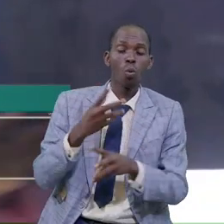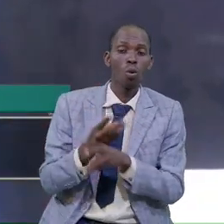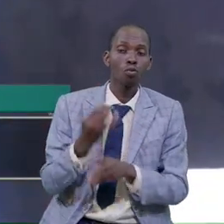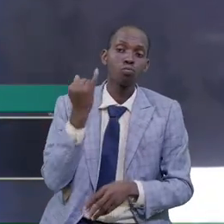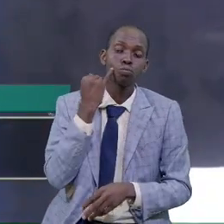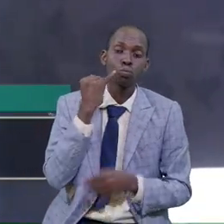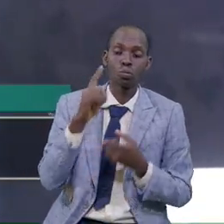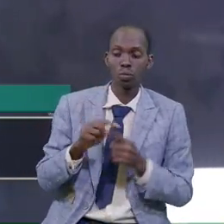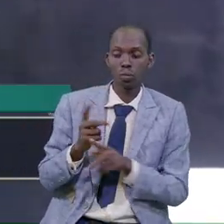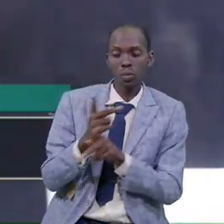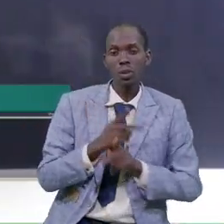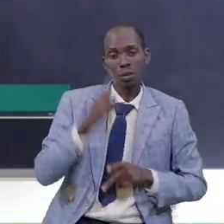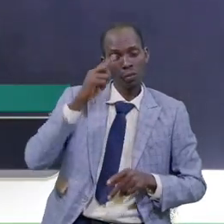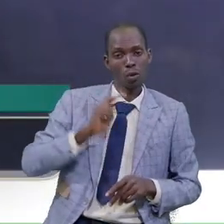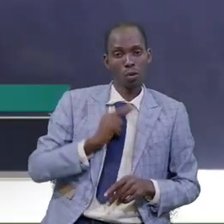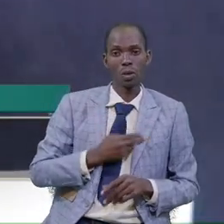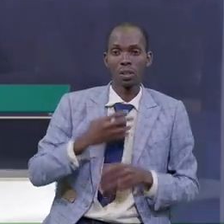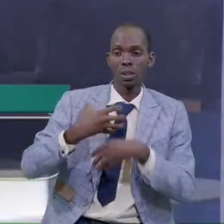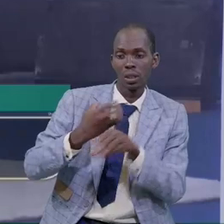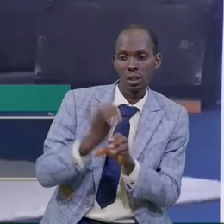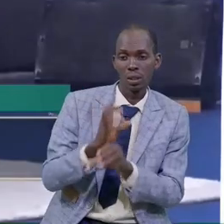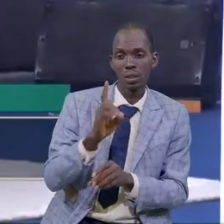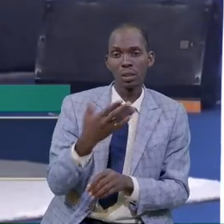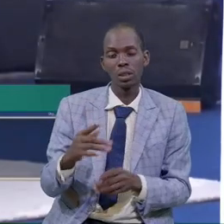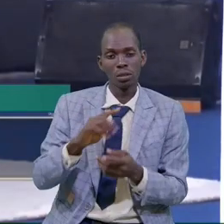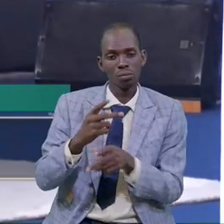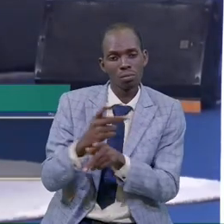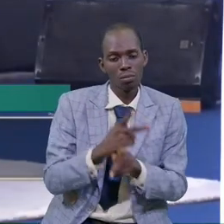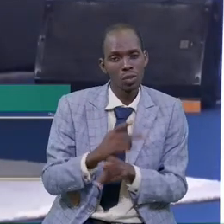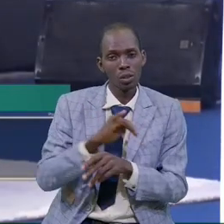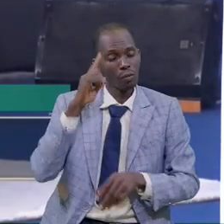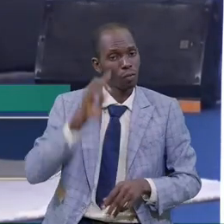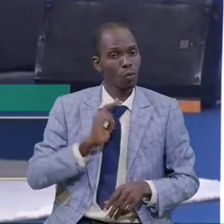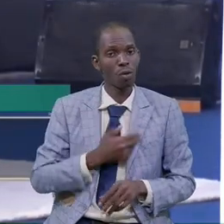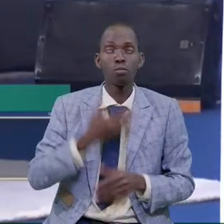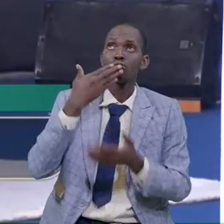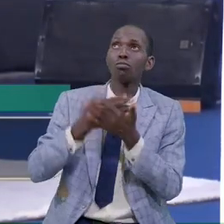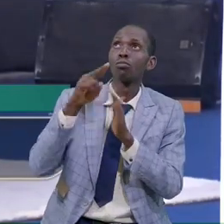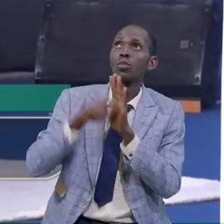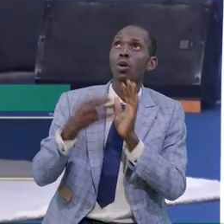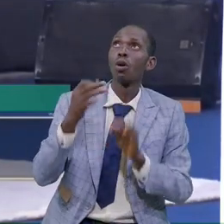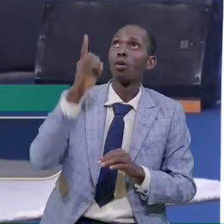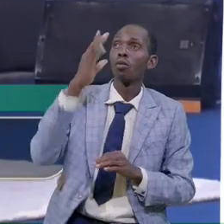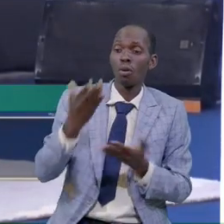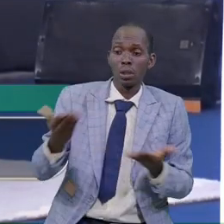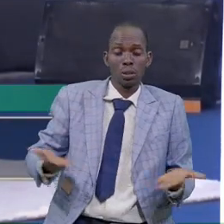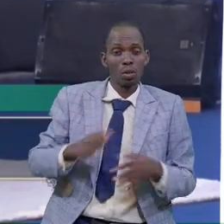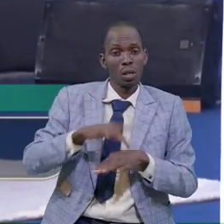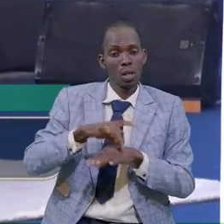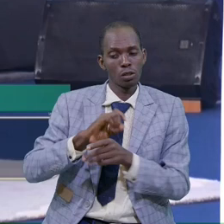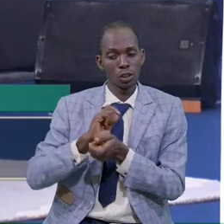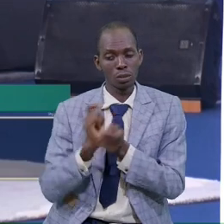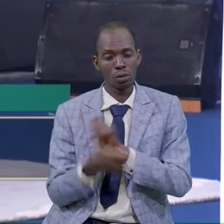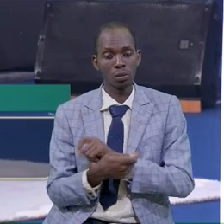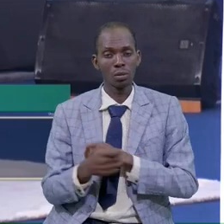la création prenne soin de nous, au lieu que la bonté de Dieu sur la terre prenne soin de nous, nous avons renversé